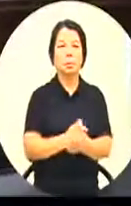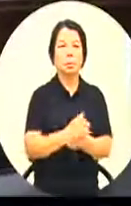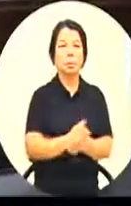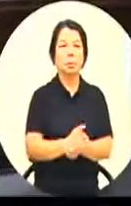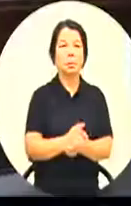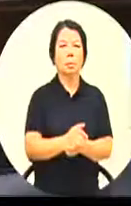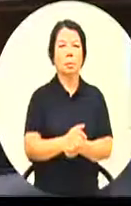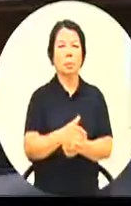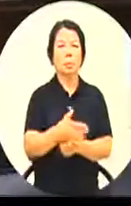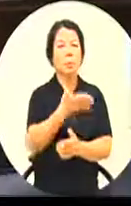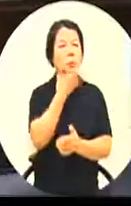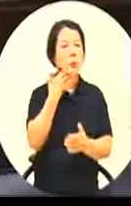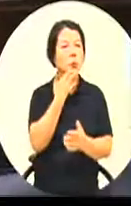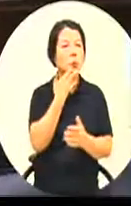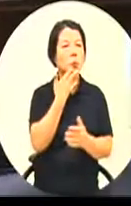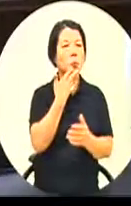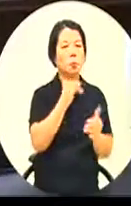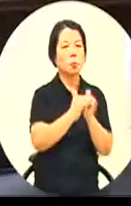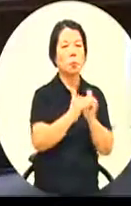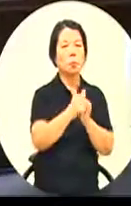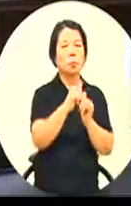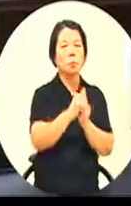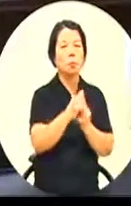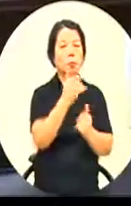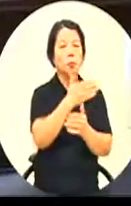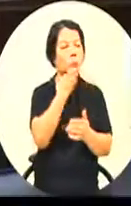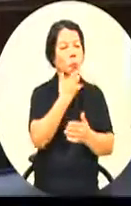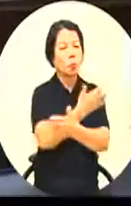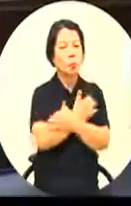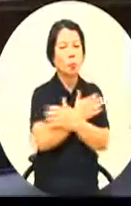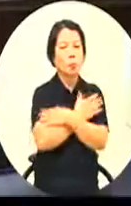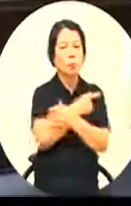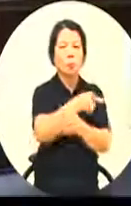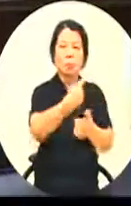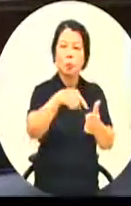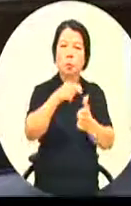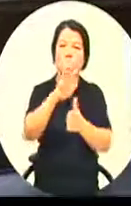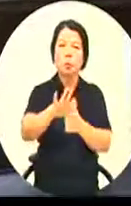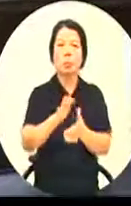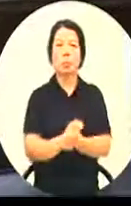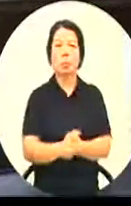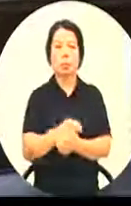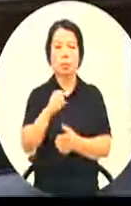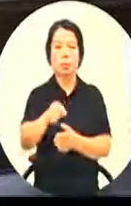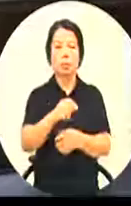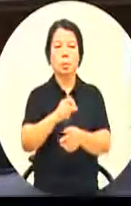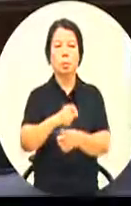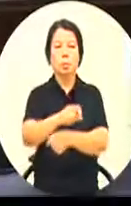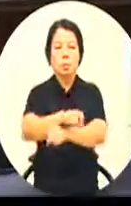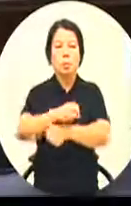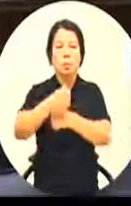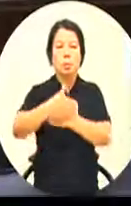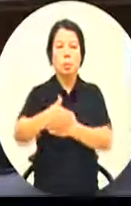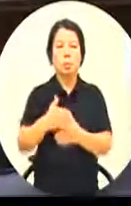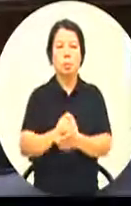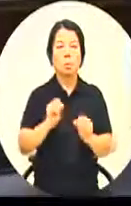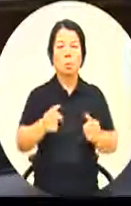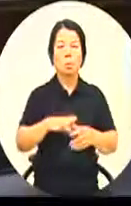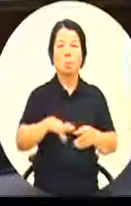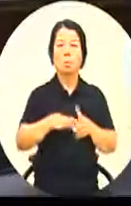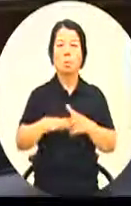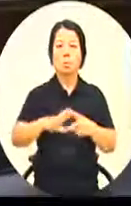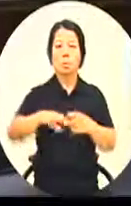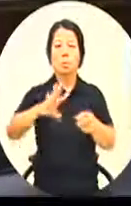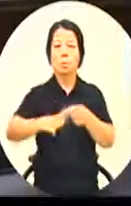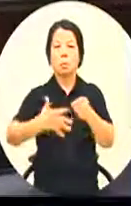有在上英语的教学。那我想这边课程呢，不是一个像我们国小、国中、高